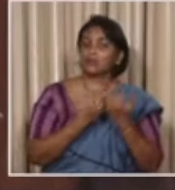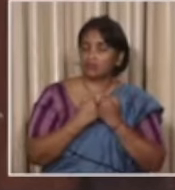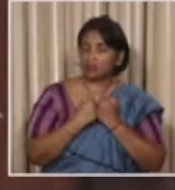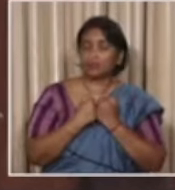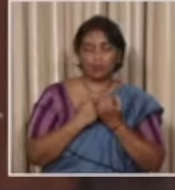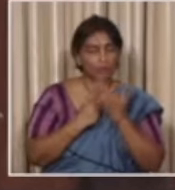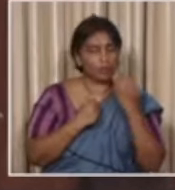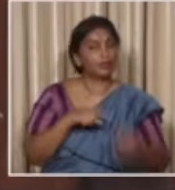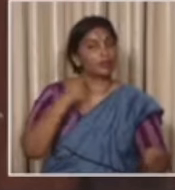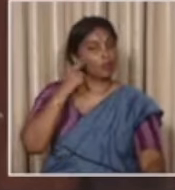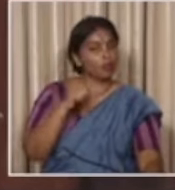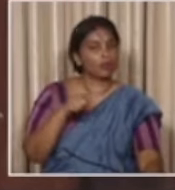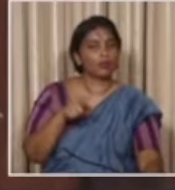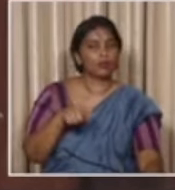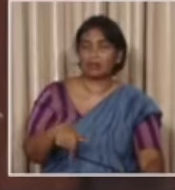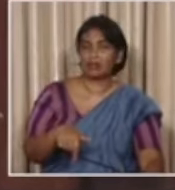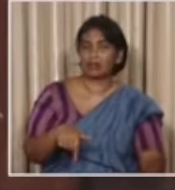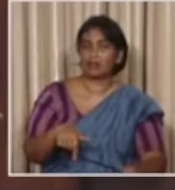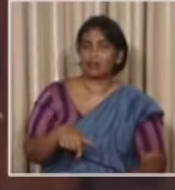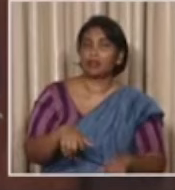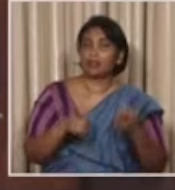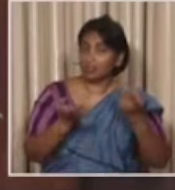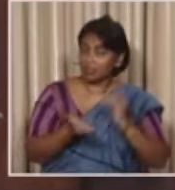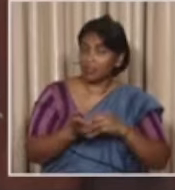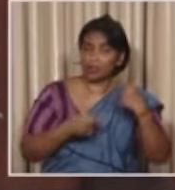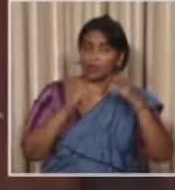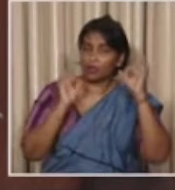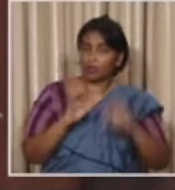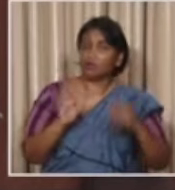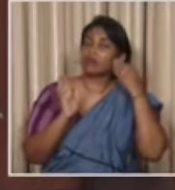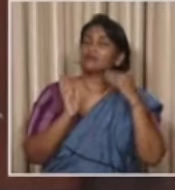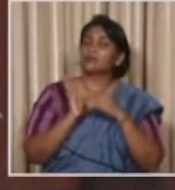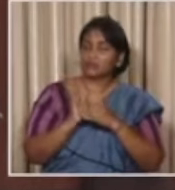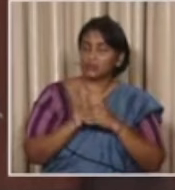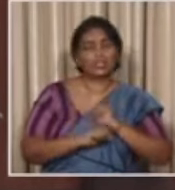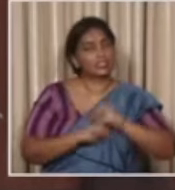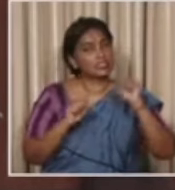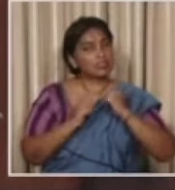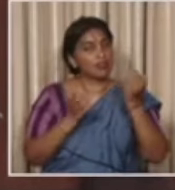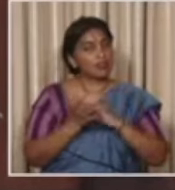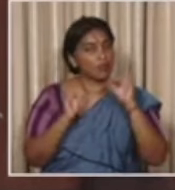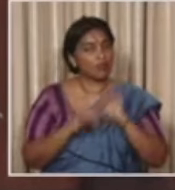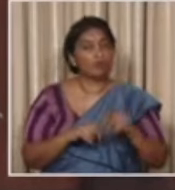හොයාගන්න පුළුවන්. ඒක නිසා මේ තව විවාදයක් ඉන්න කලින් මේ පිළිබඳව නැවත වාරයක් උද්ඝෝෂණය ඉන්න කලින්